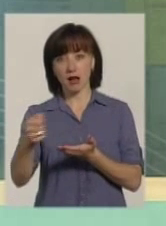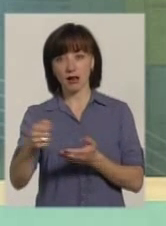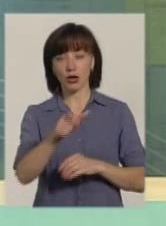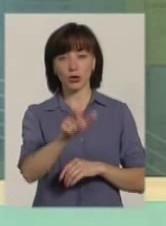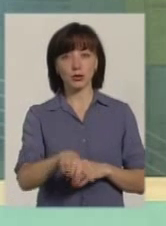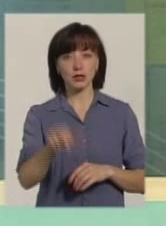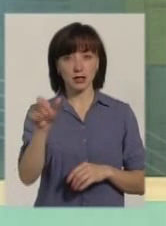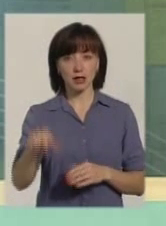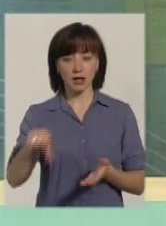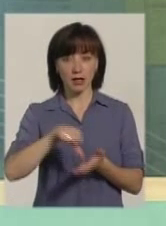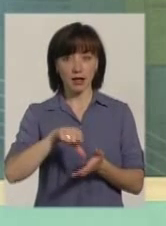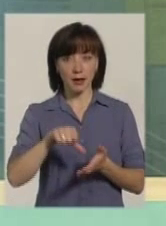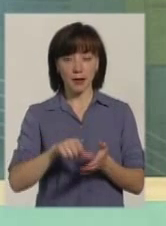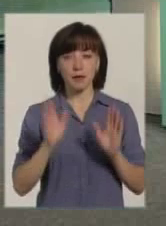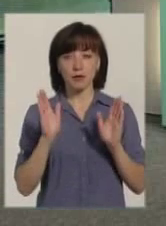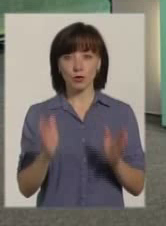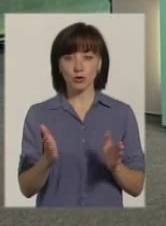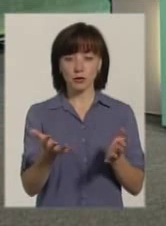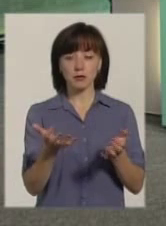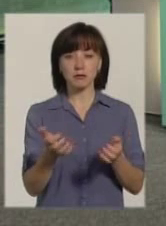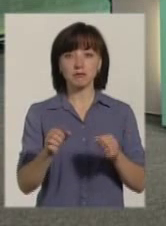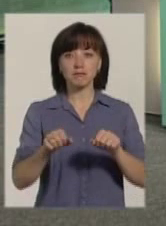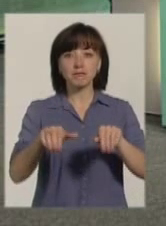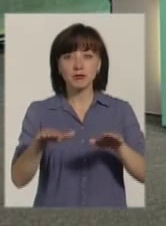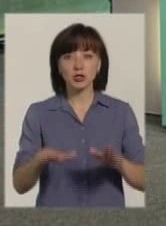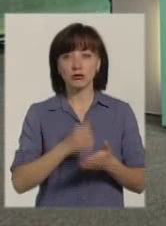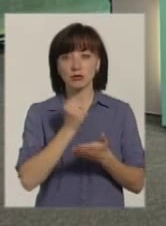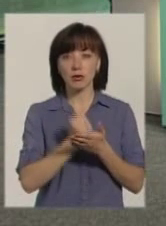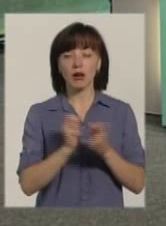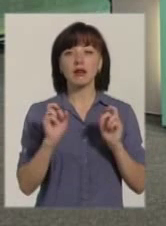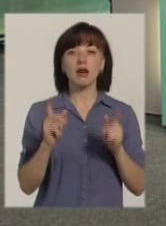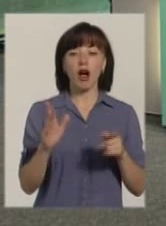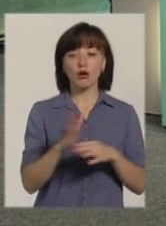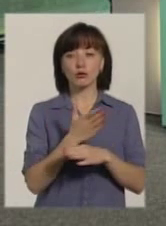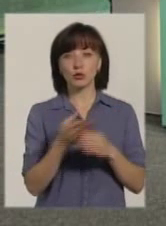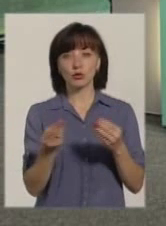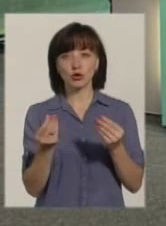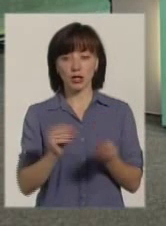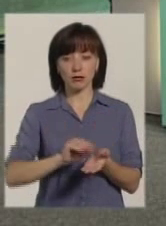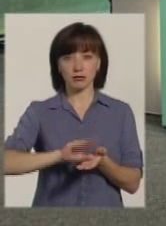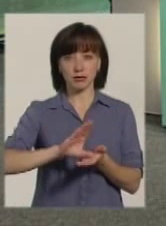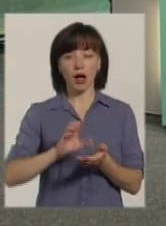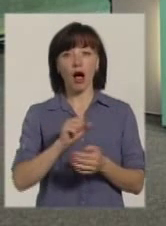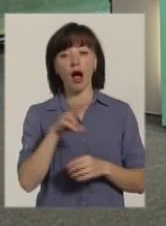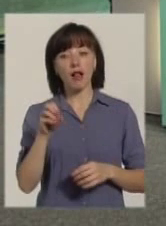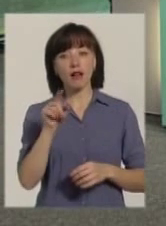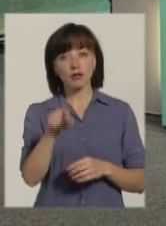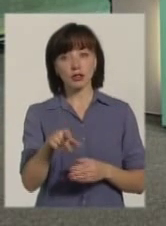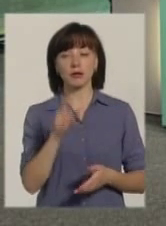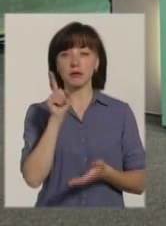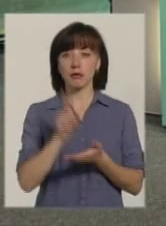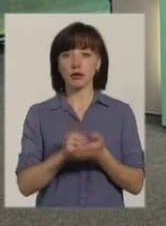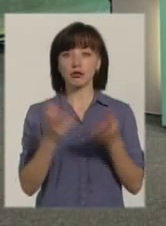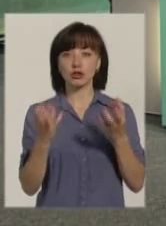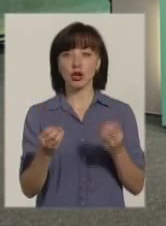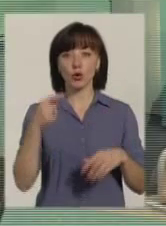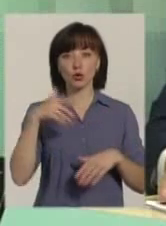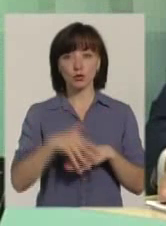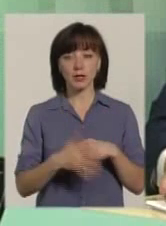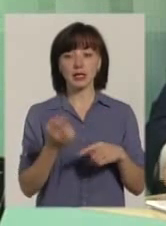вповноважених представників громади, будуть приймати рішення, як розпорядитись тим бюджетом, який надійшов. Але вони мають ще розуміти, і